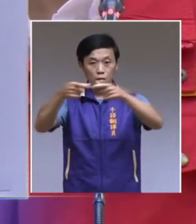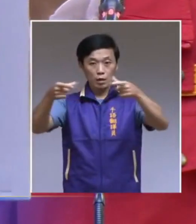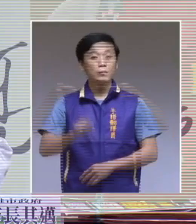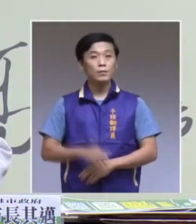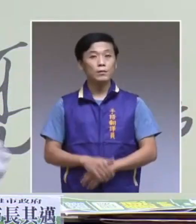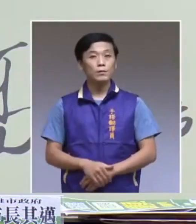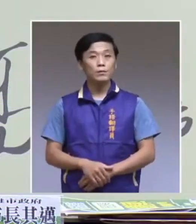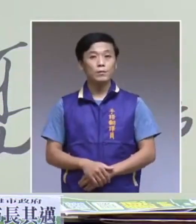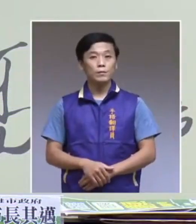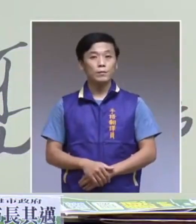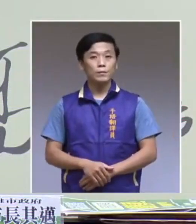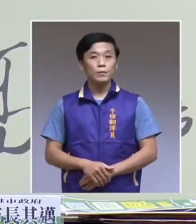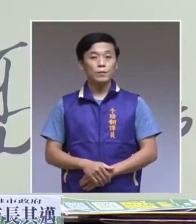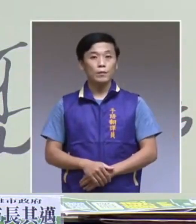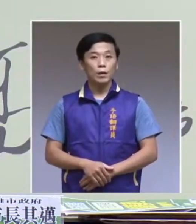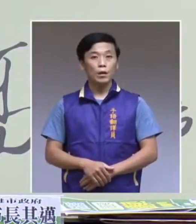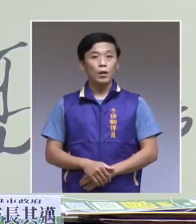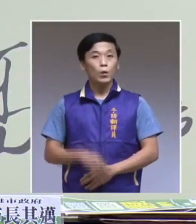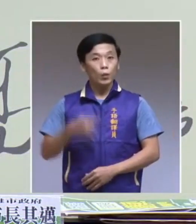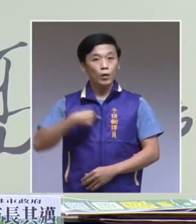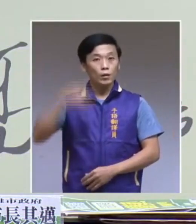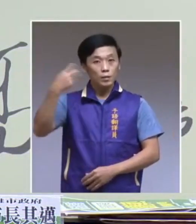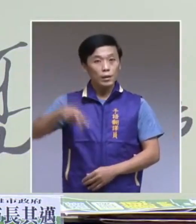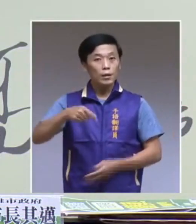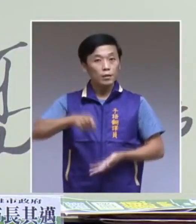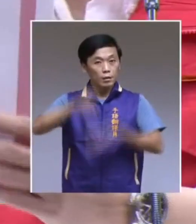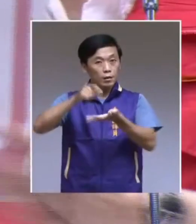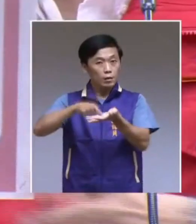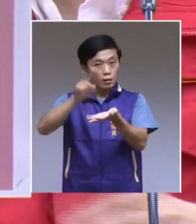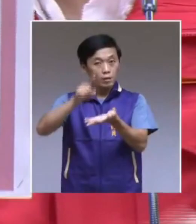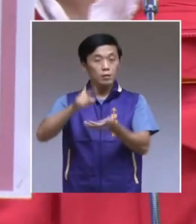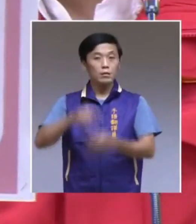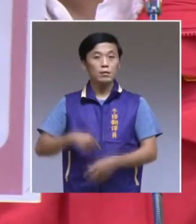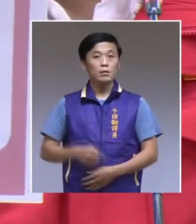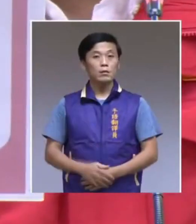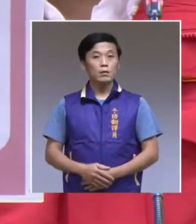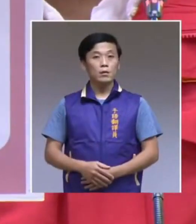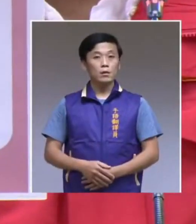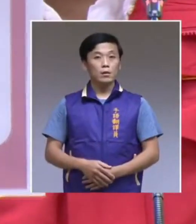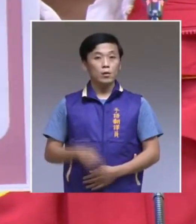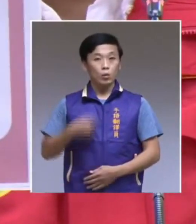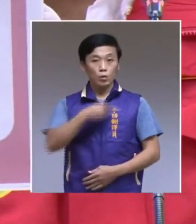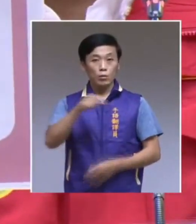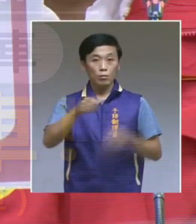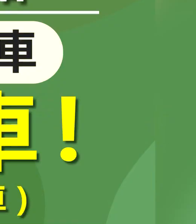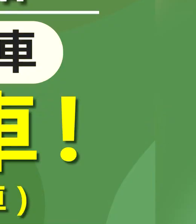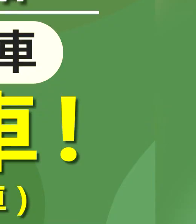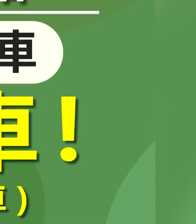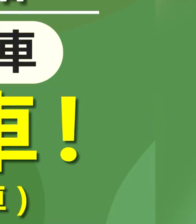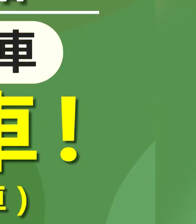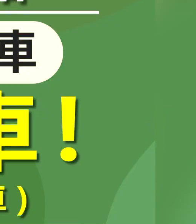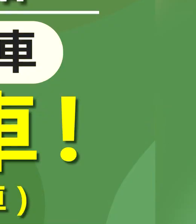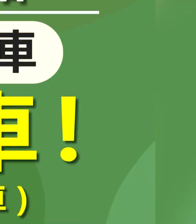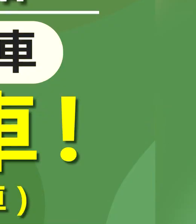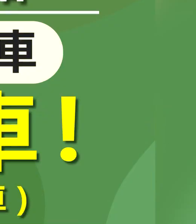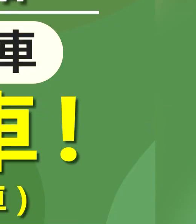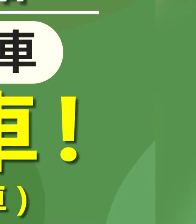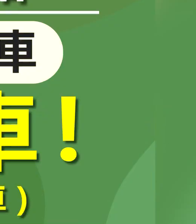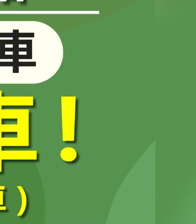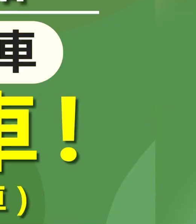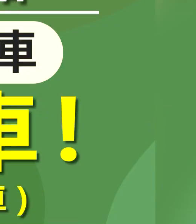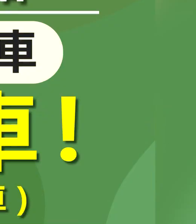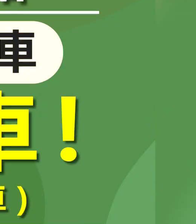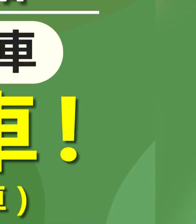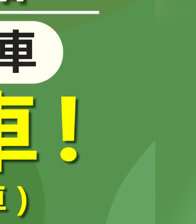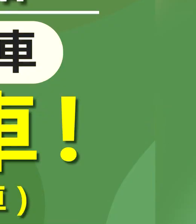交距离。 高雄市长陈其迈表示，高雄共设置126站疫苗接种站，分为3天施打，并开放路边免费停车，